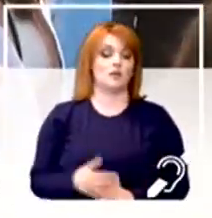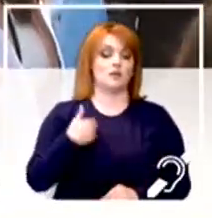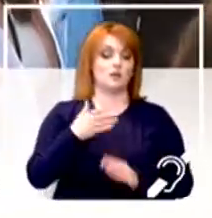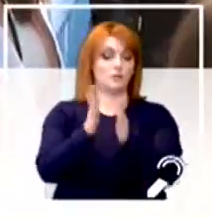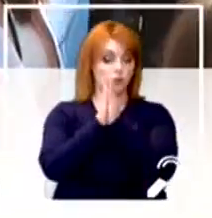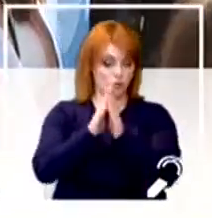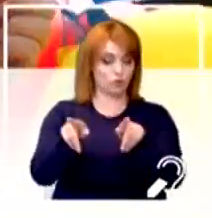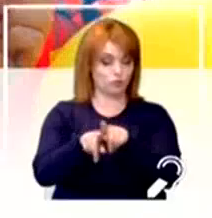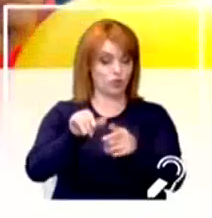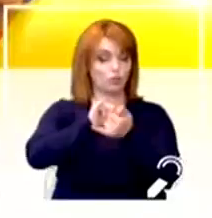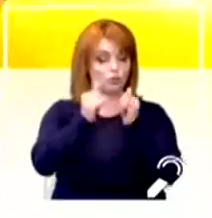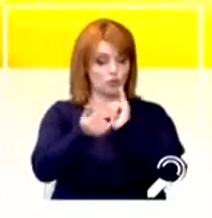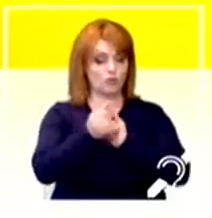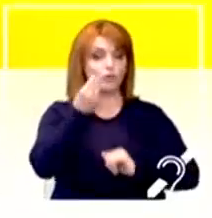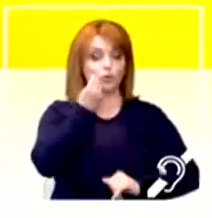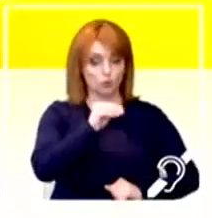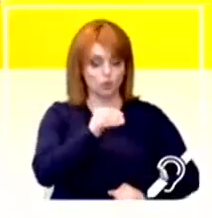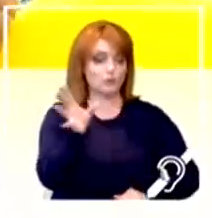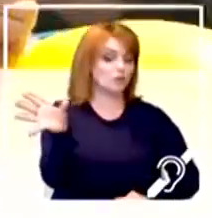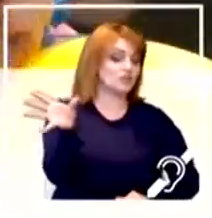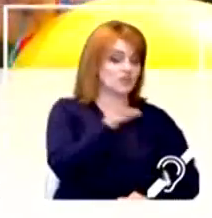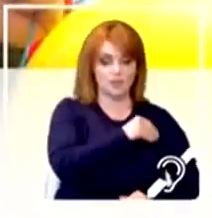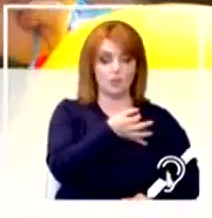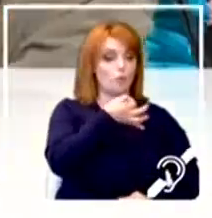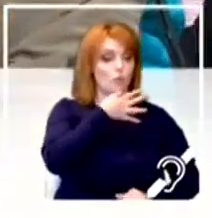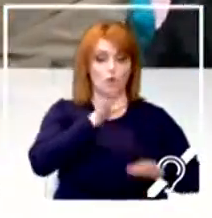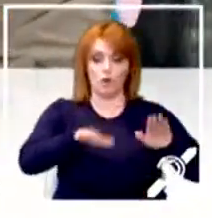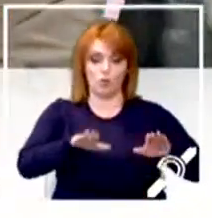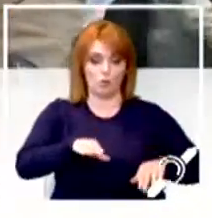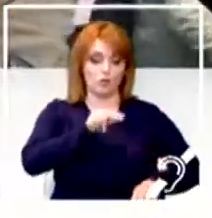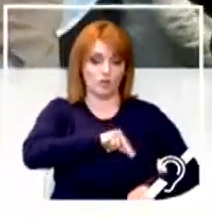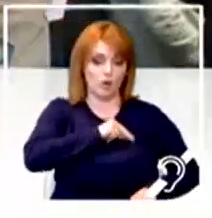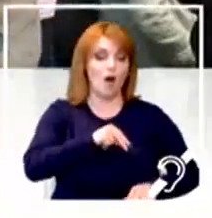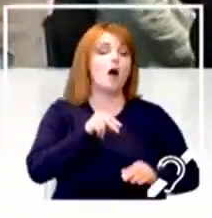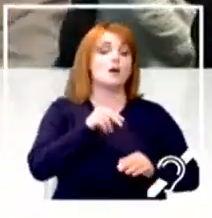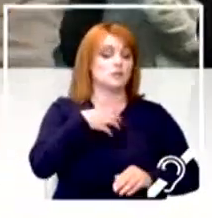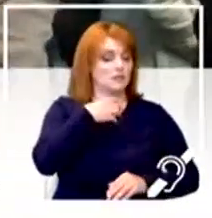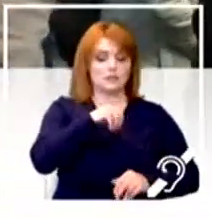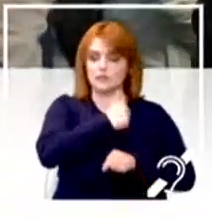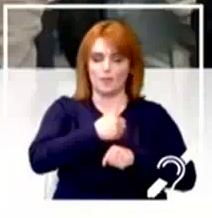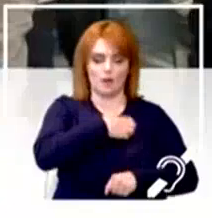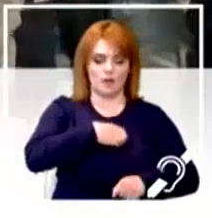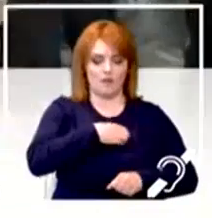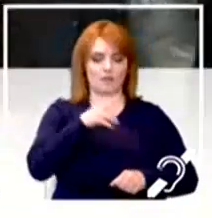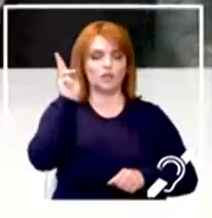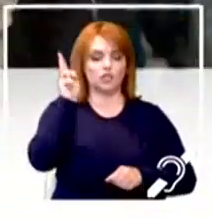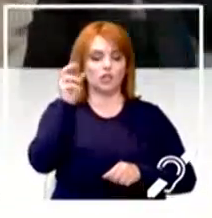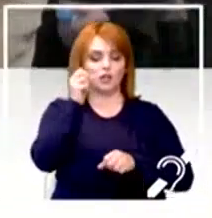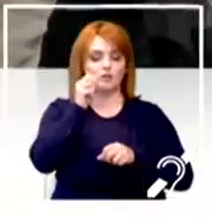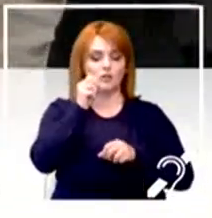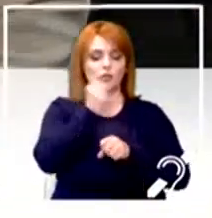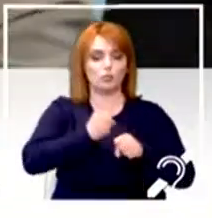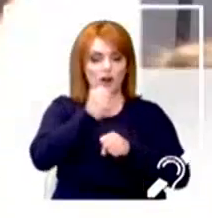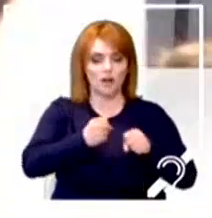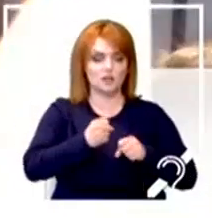condiții sigure de muncă pentru toți salariații, în special pentru cei din învățământ. Noi am venit ca să cerem,